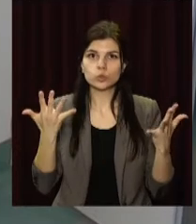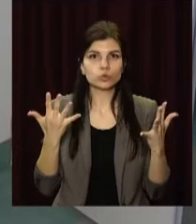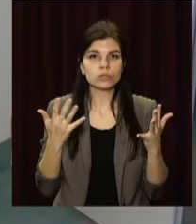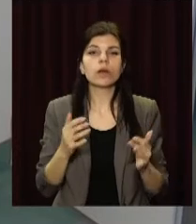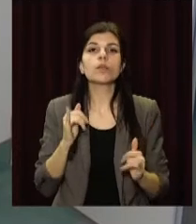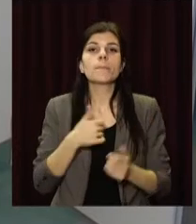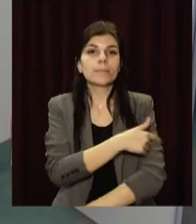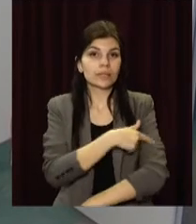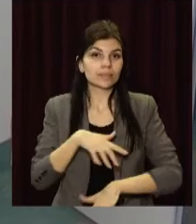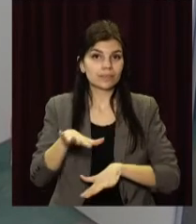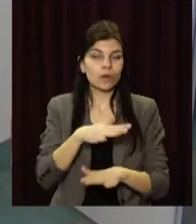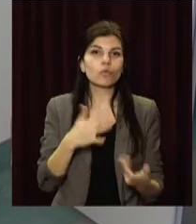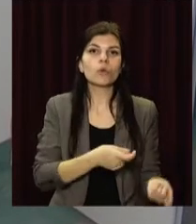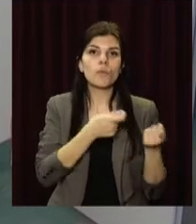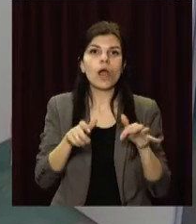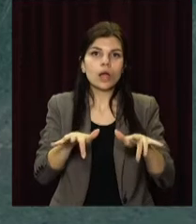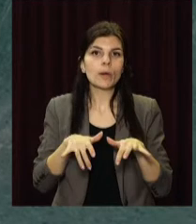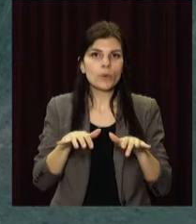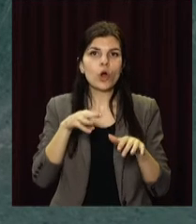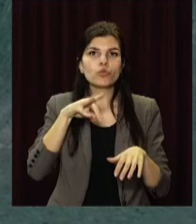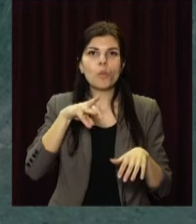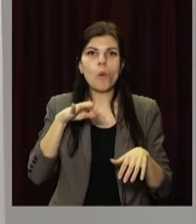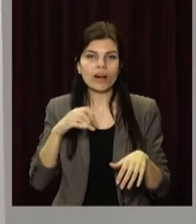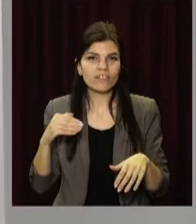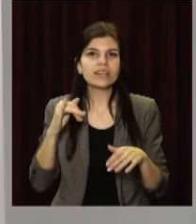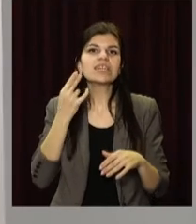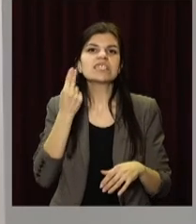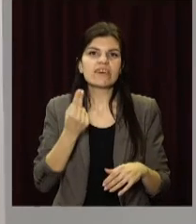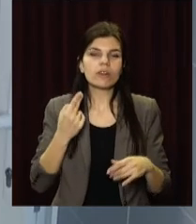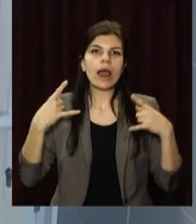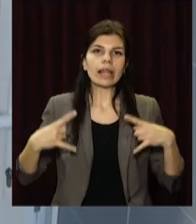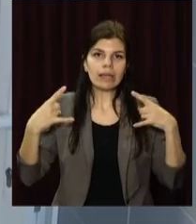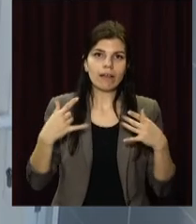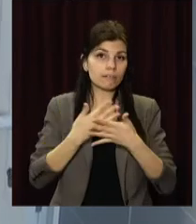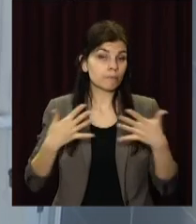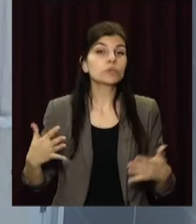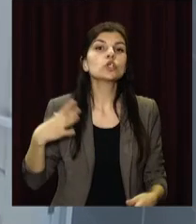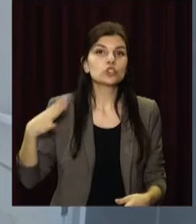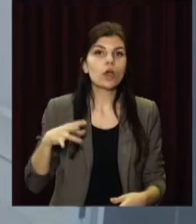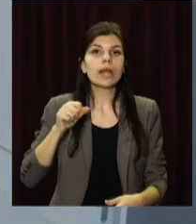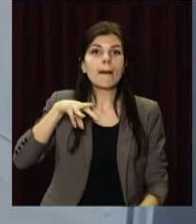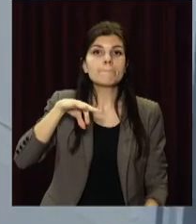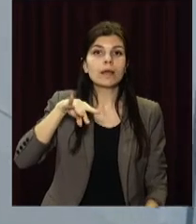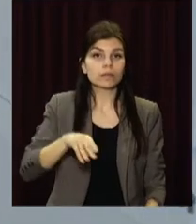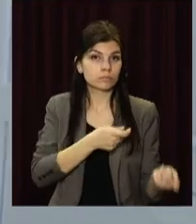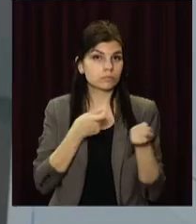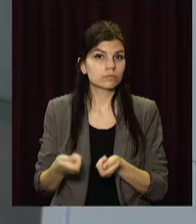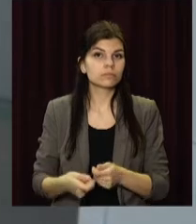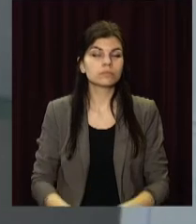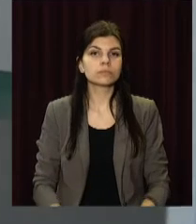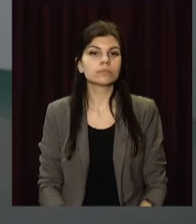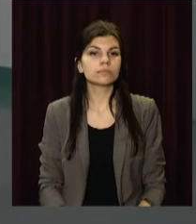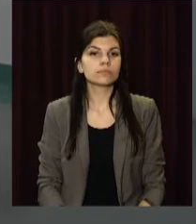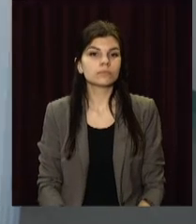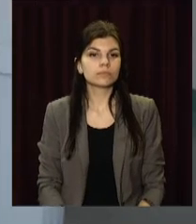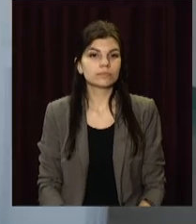До медзакладів вже привезли комп'ютерні томографи і цифрові рентген-апарати. Чекають на МРТ.